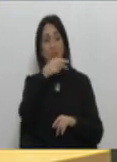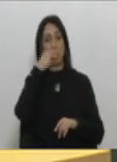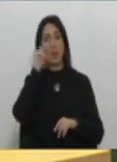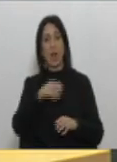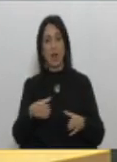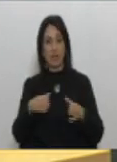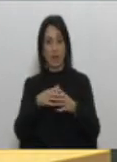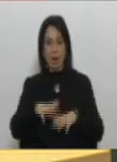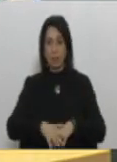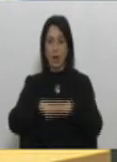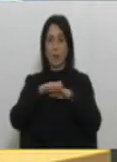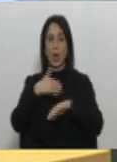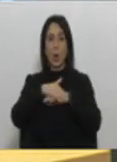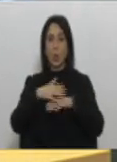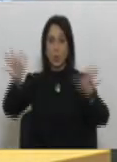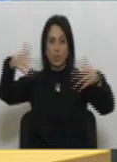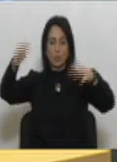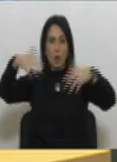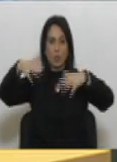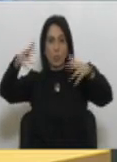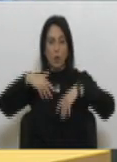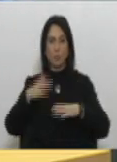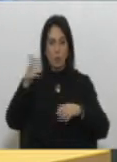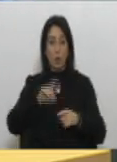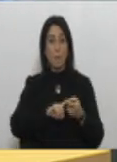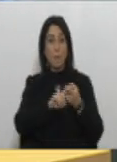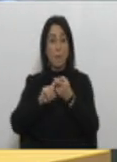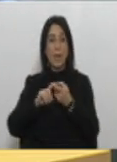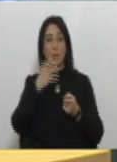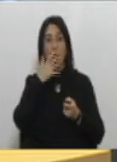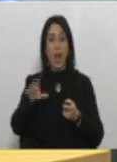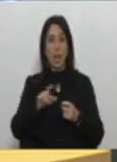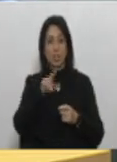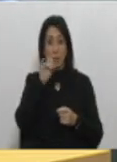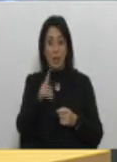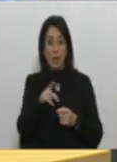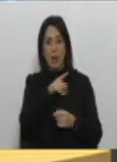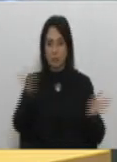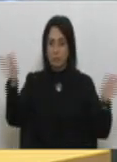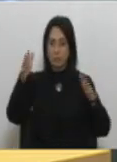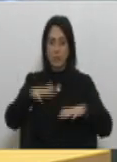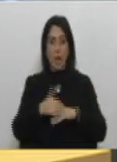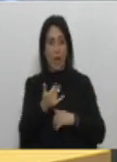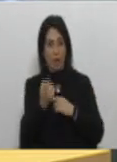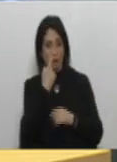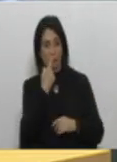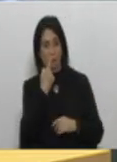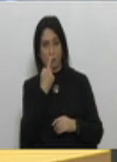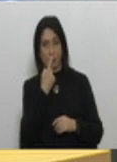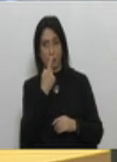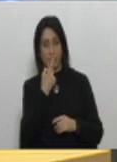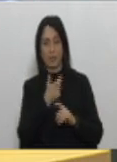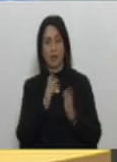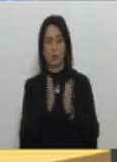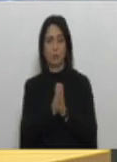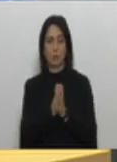ვინც ხალხს ქუჩა-ქუჩა დაატარებდით პანდემიის მძვინვარების დროს და დღეს ჭკუას გვიკითხავთ, მოდით ძალიან